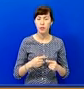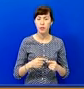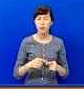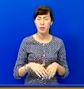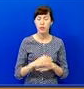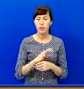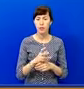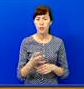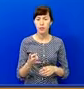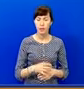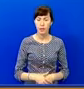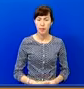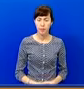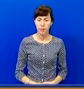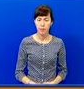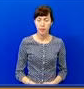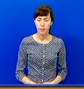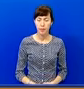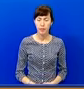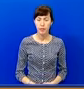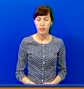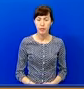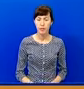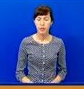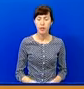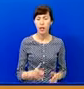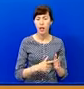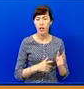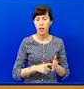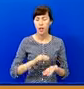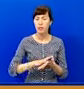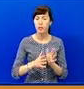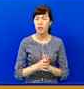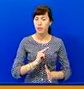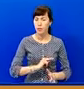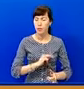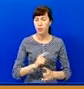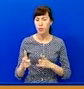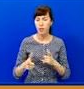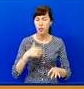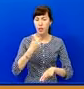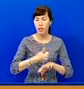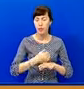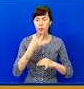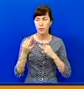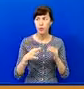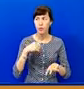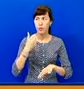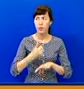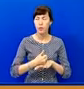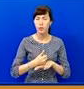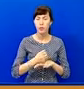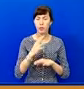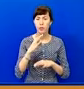етуіміз керек. Біз оның бәрін Қарағандыда келісіп жатырмыз бағасын. Кеше әкіммен сөйлесіп, облыстың әкімімен, Қошан